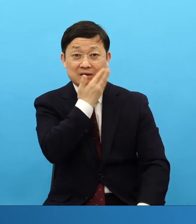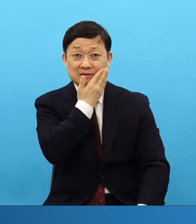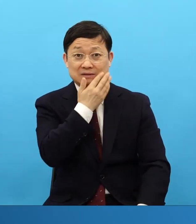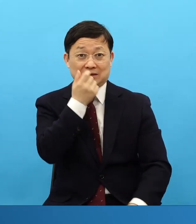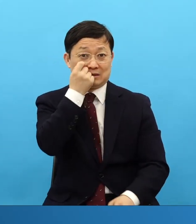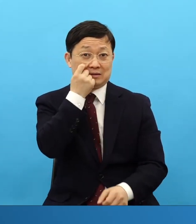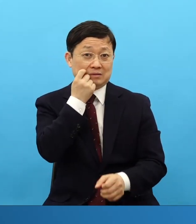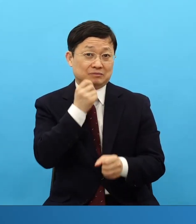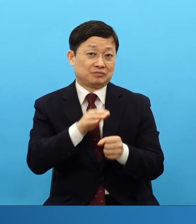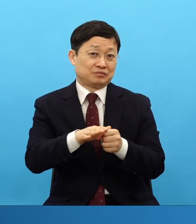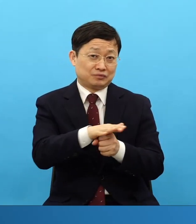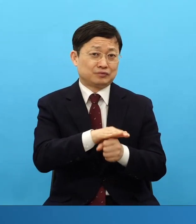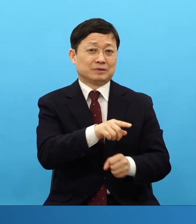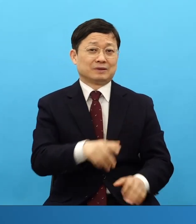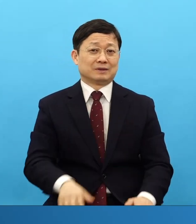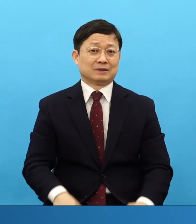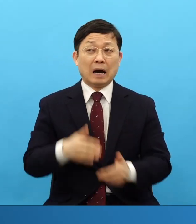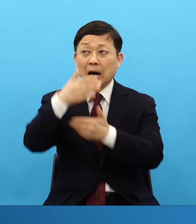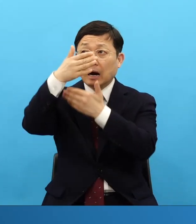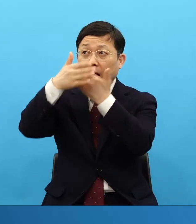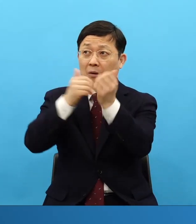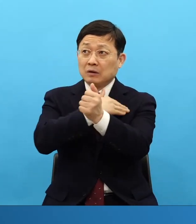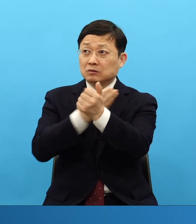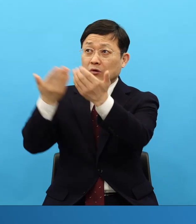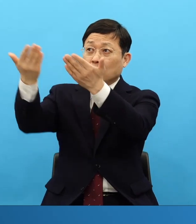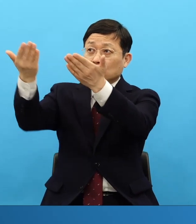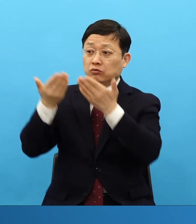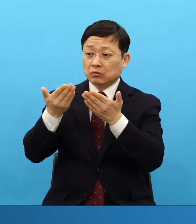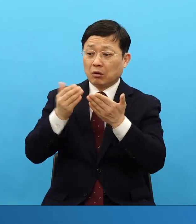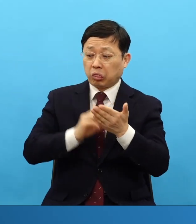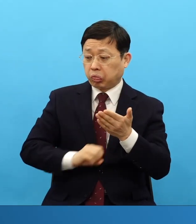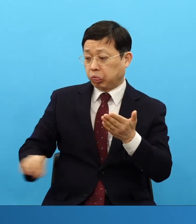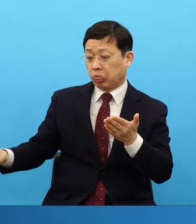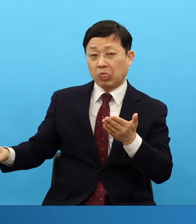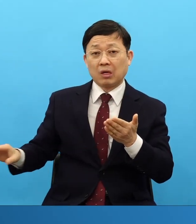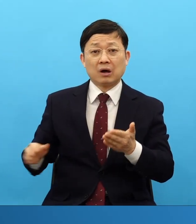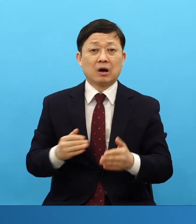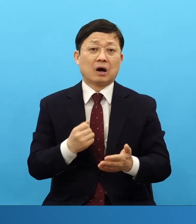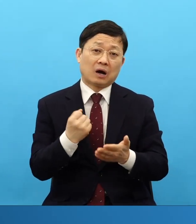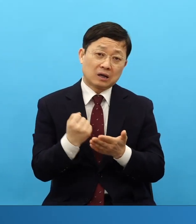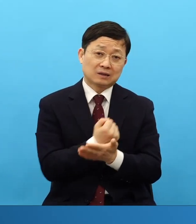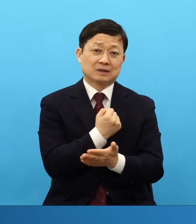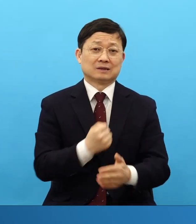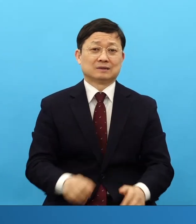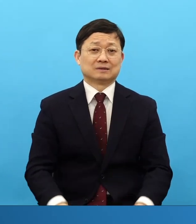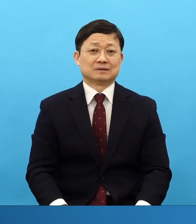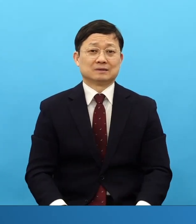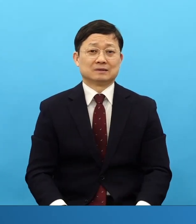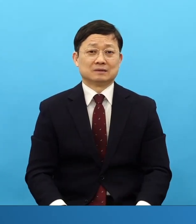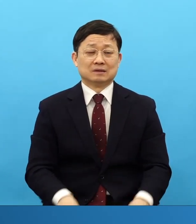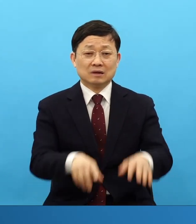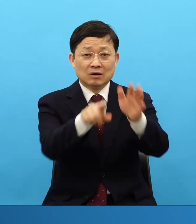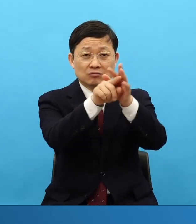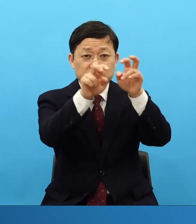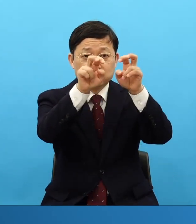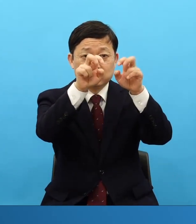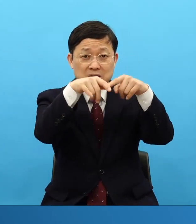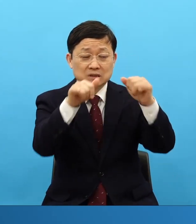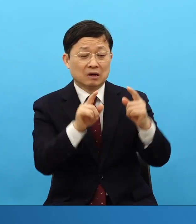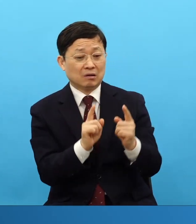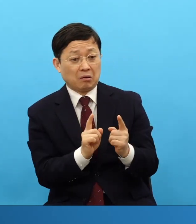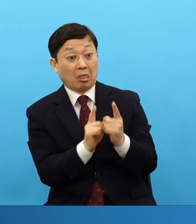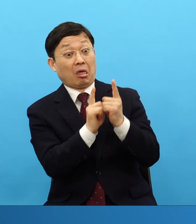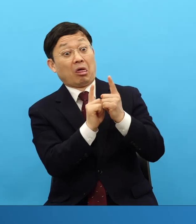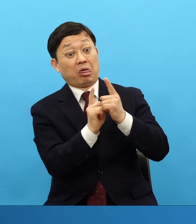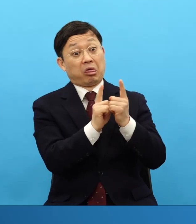blessings? 하나님 능력 다 놓치고 산다. They're losing hold of all of God's power. 안타깝죠. It's so sad. 그래가지고 불신자하고 붙으면요, 힘이